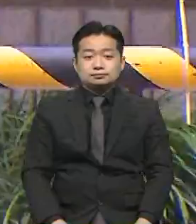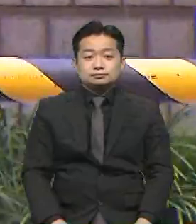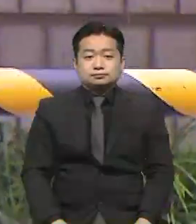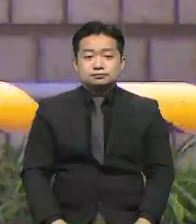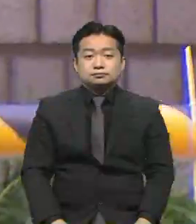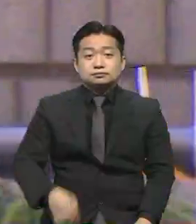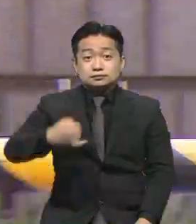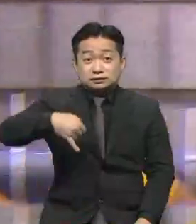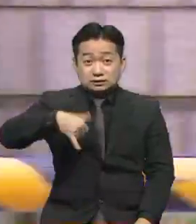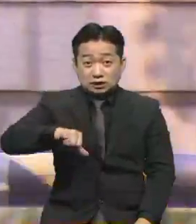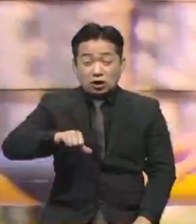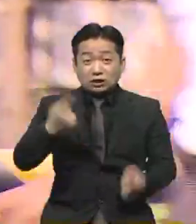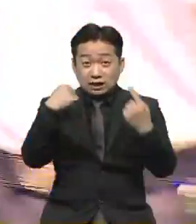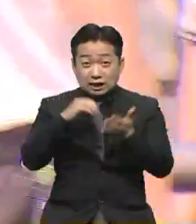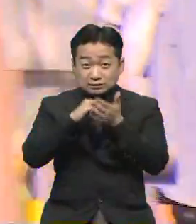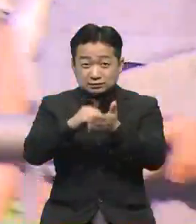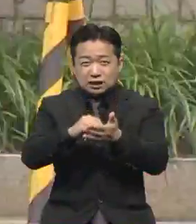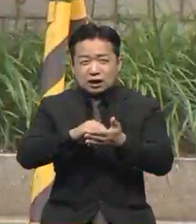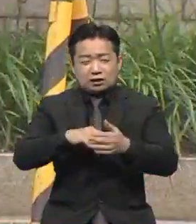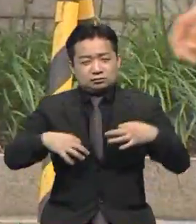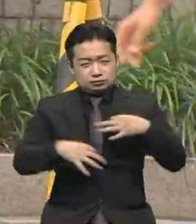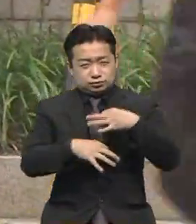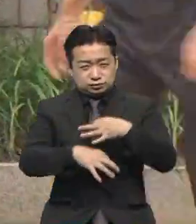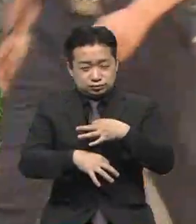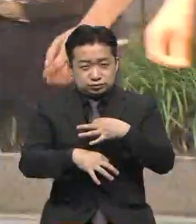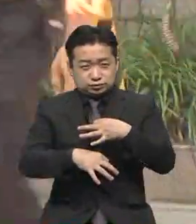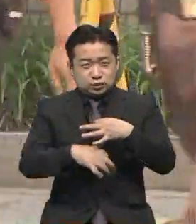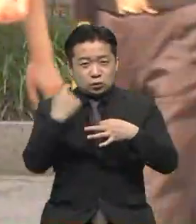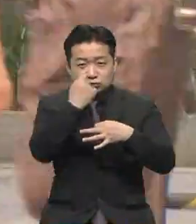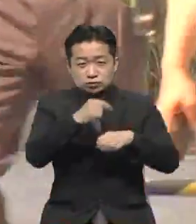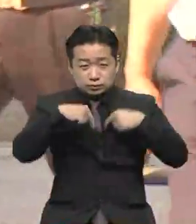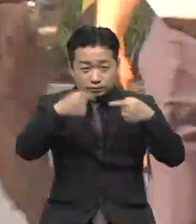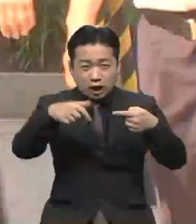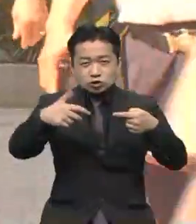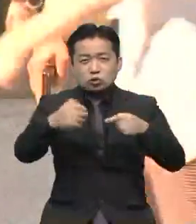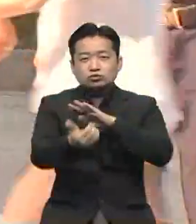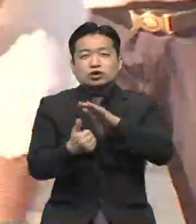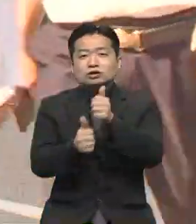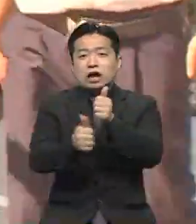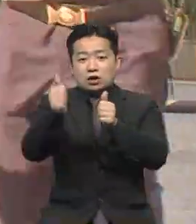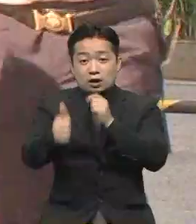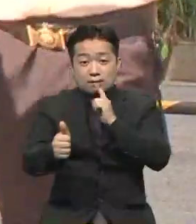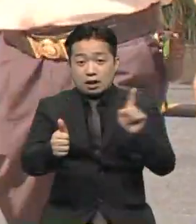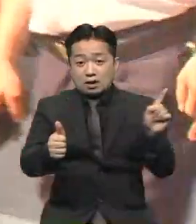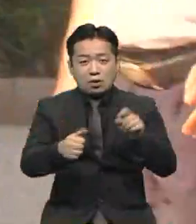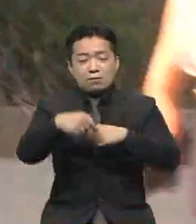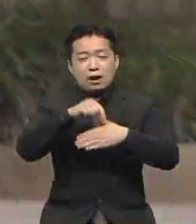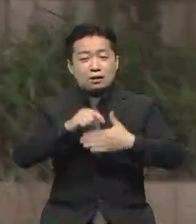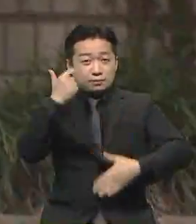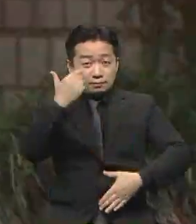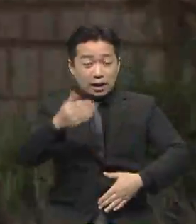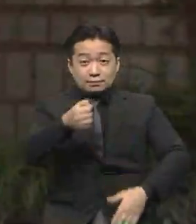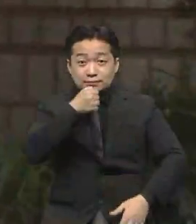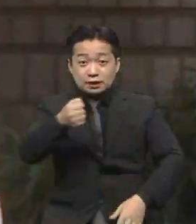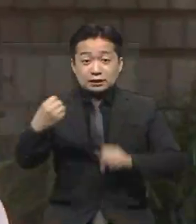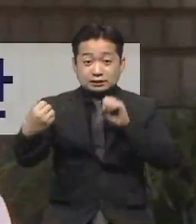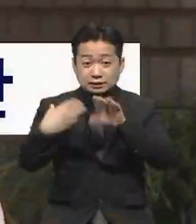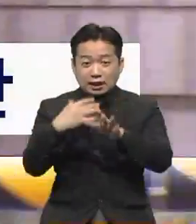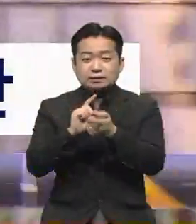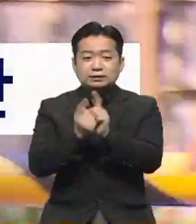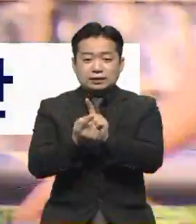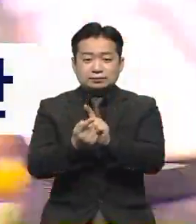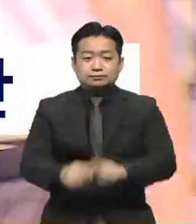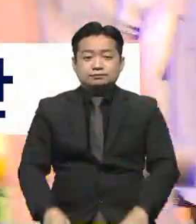자녀 입시 비리 재판에 출석하기 위해 법원에 도착한 조국 전 장관. 심경을 묻는 취재진의 질문에 답하는